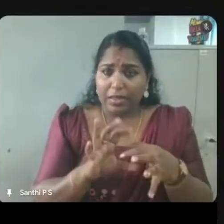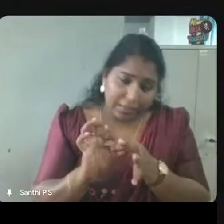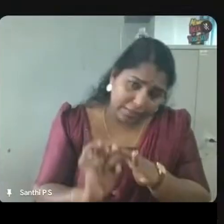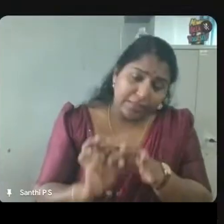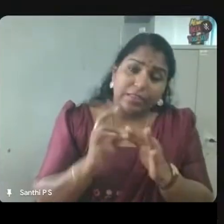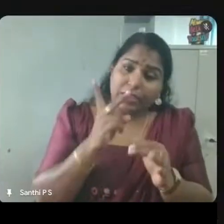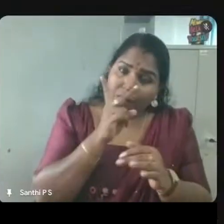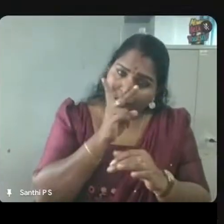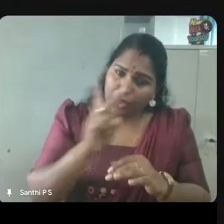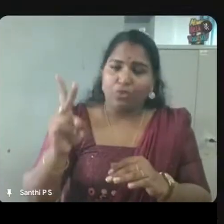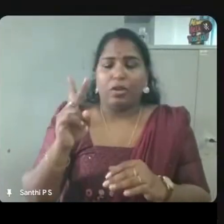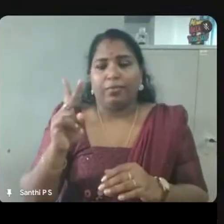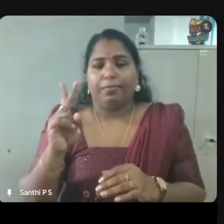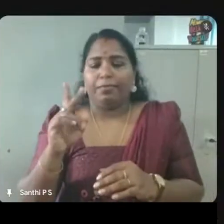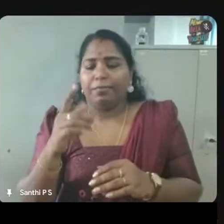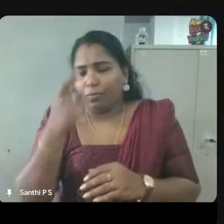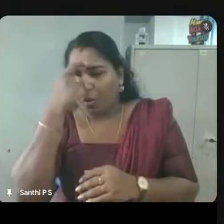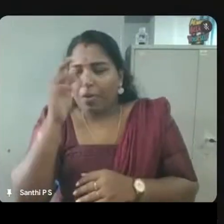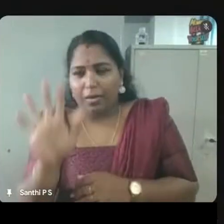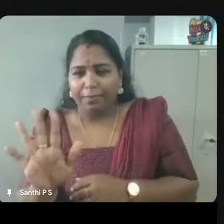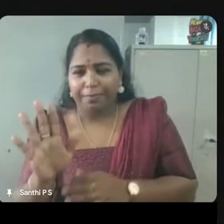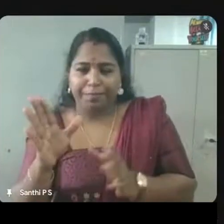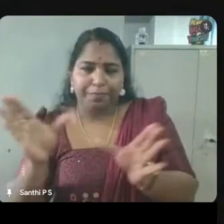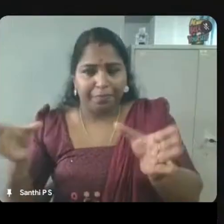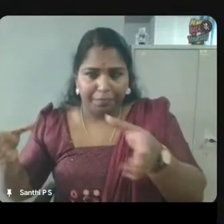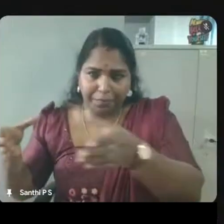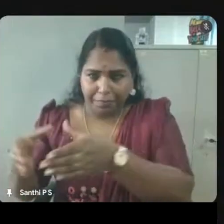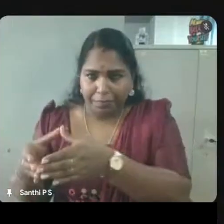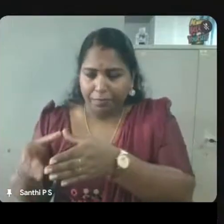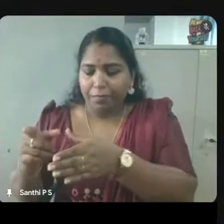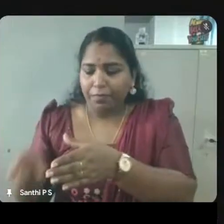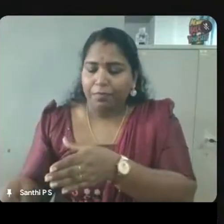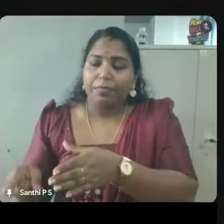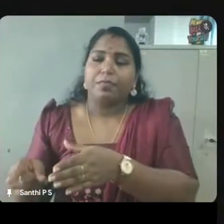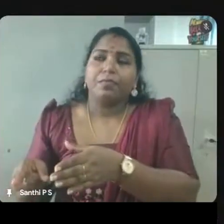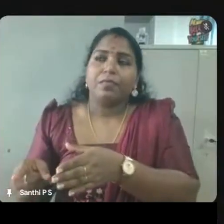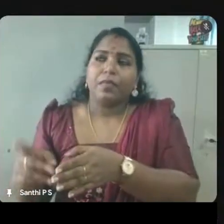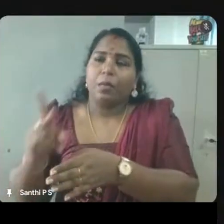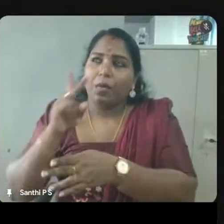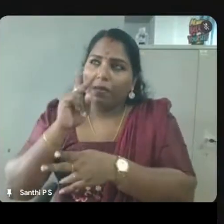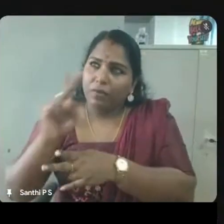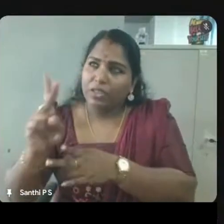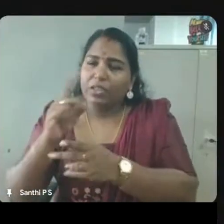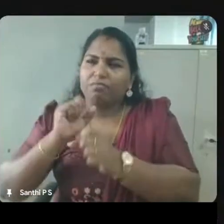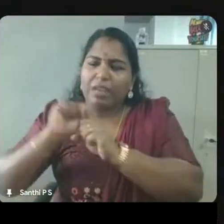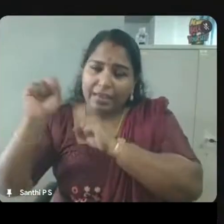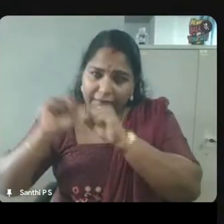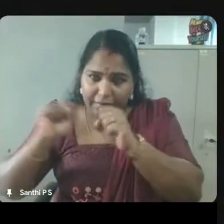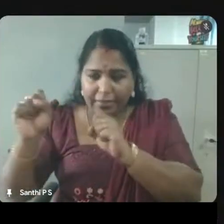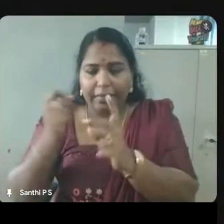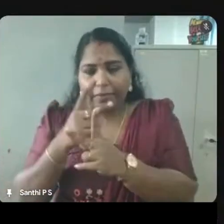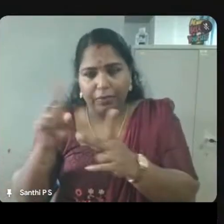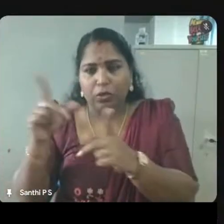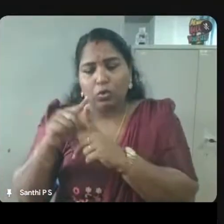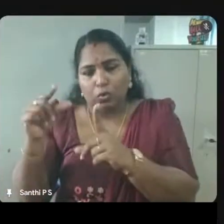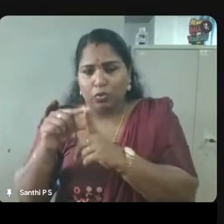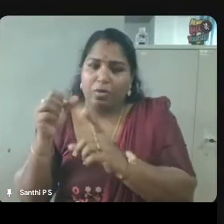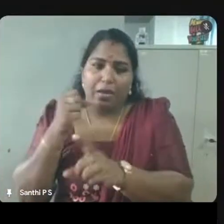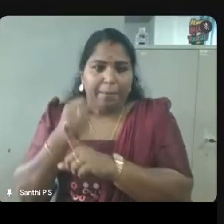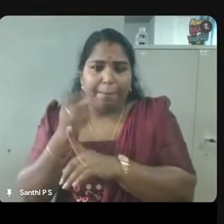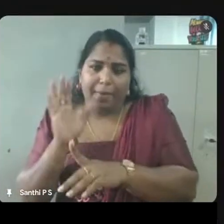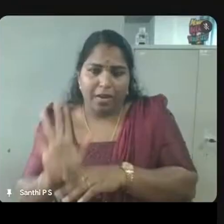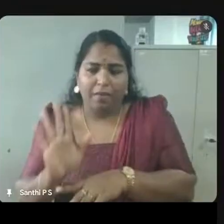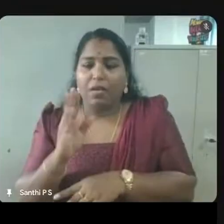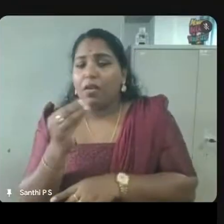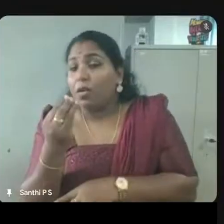നമ്മൾ ഡീൽ ചെയ്യുന്നുണ്ട്. അപ്പൊ അവിടെ നമുക്ക് ഈ വിഷൻ സ്റ്റിമുലേഷൻ എക്സസൈസ് ഒക്കെയാണ് നമുക്ക് കൂടുതലായിട്ട് ഇഫക്റ്റ് ചെയ്യുന്നത്. ഭക്ഷണം ഞാൻ നേരത്തെ പറഞ്ഞ